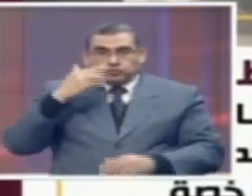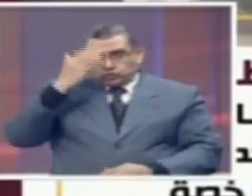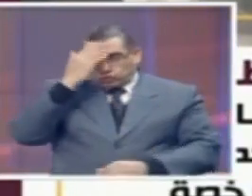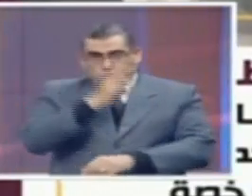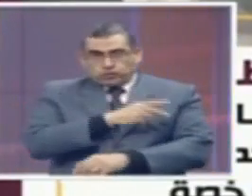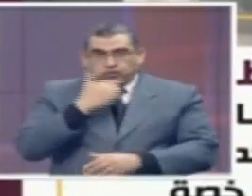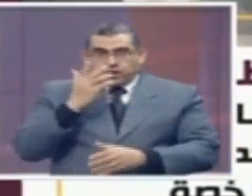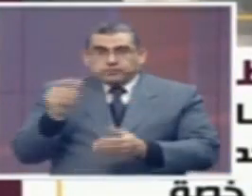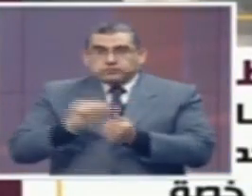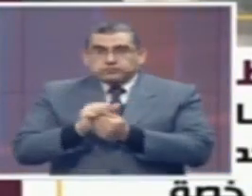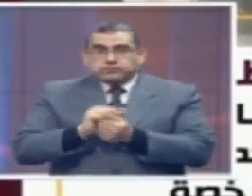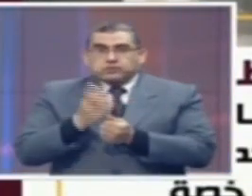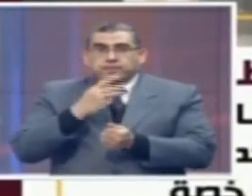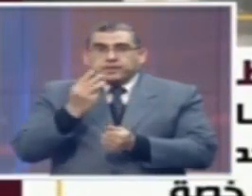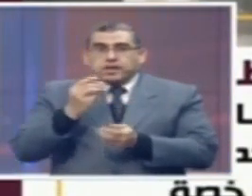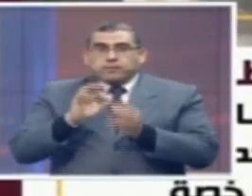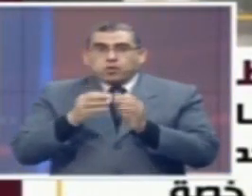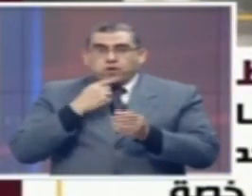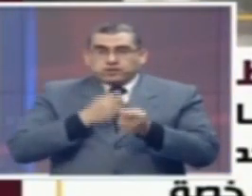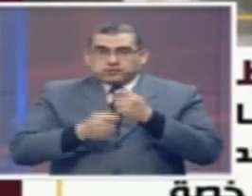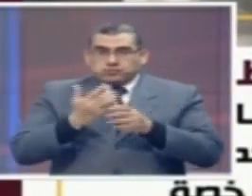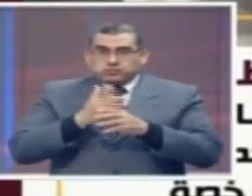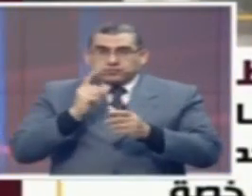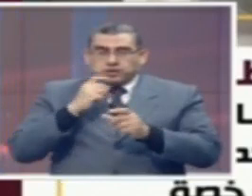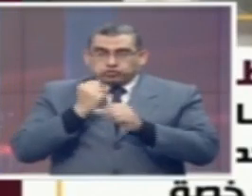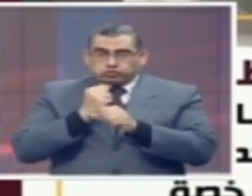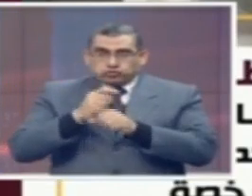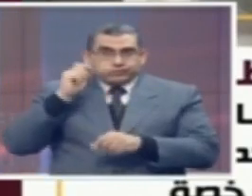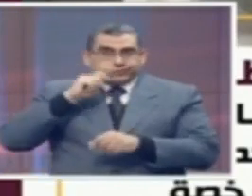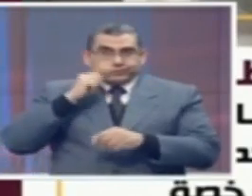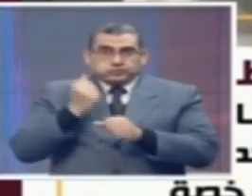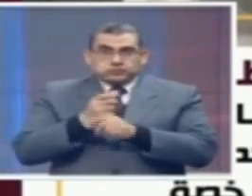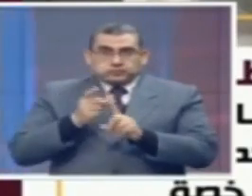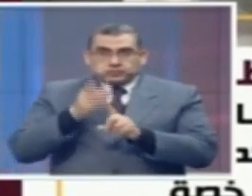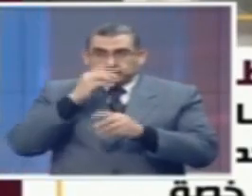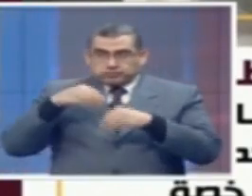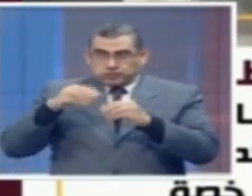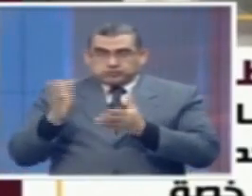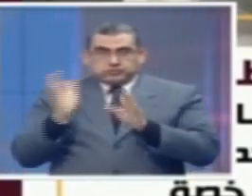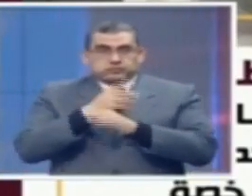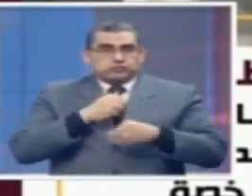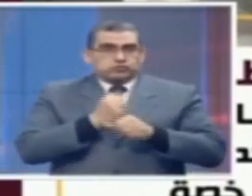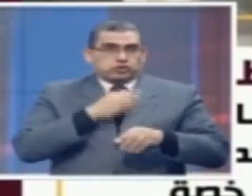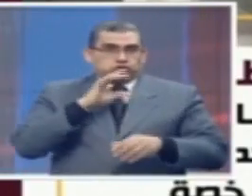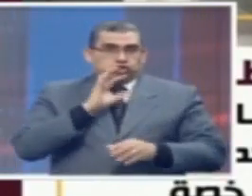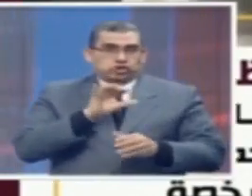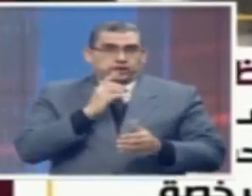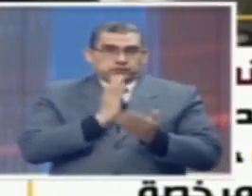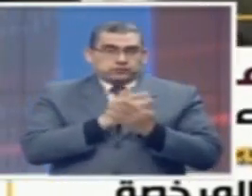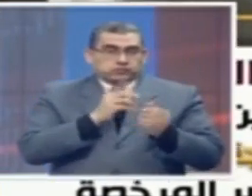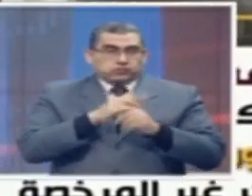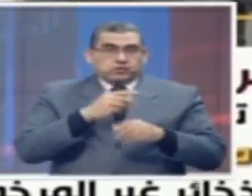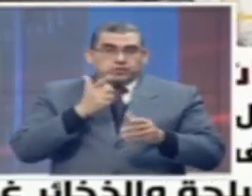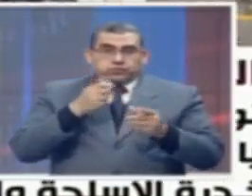بغسل 30 مليون جنيه حصيلة نشاطهم الإجرامي في الإتجار بالمواد المخدرة والأسلحة والذخائر